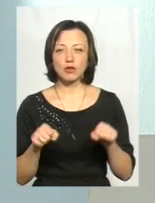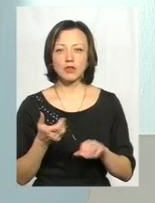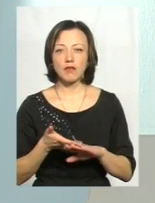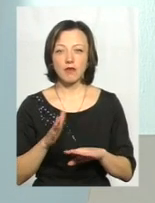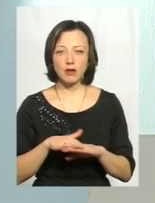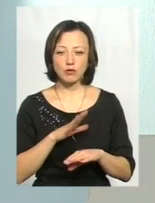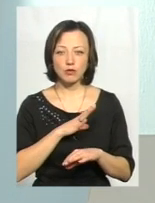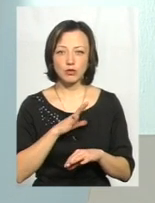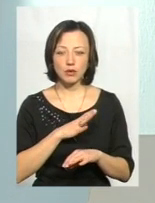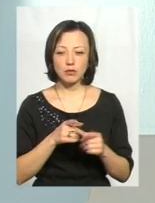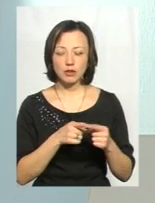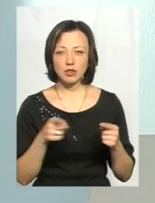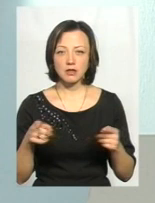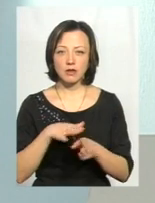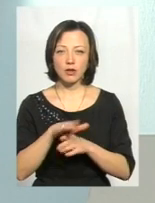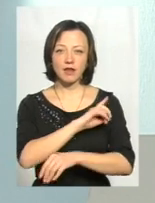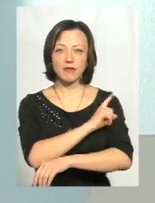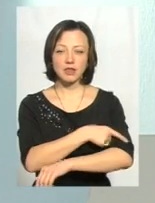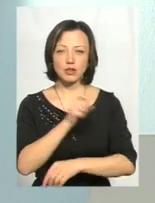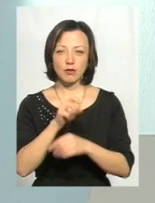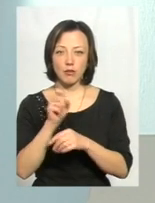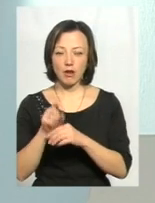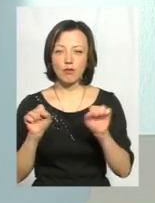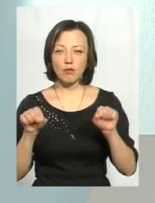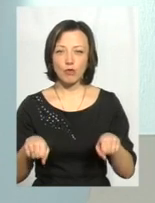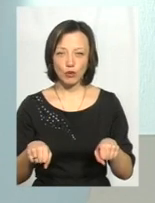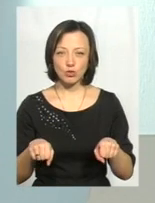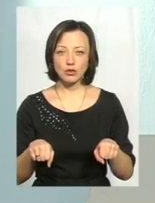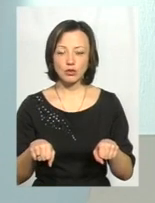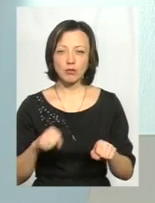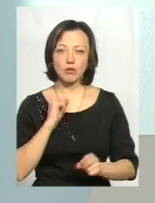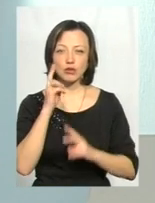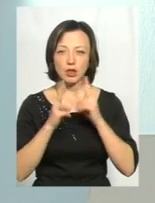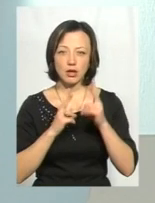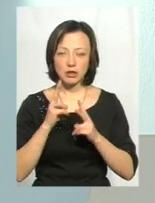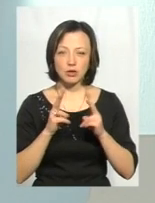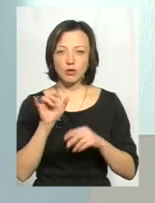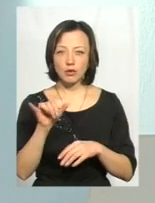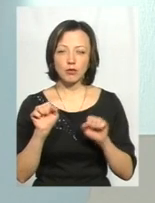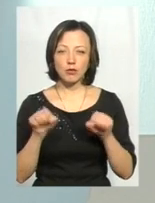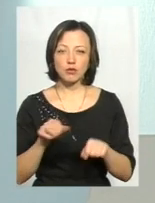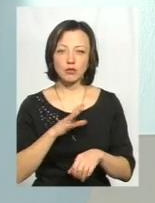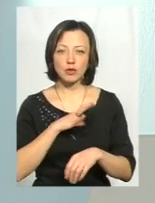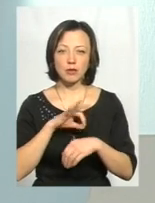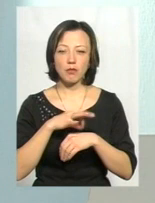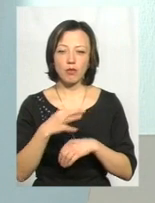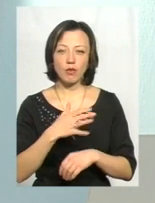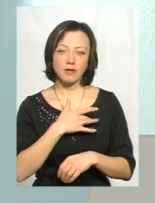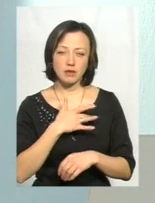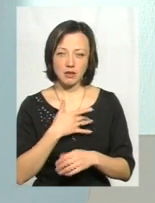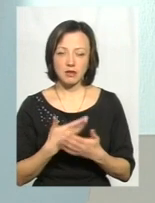важко бути, наприклад, під час виконання фізичних вправ. Вони можуть пожалітися, що в них навіть можуть бути і болі в ділянці